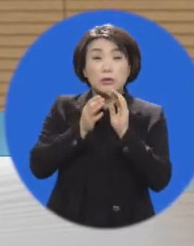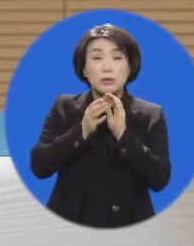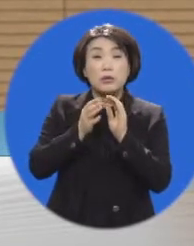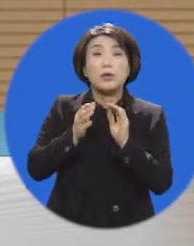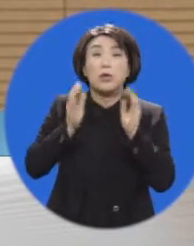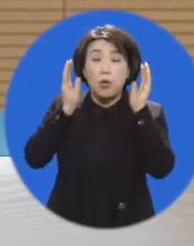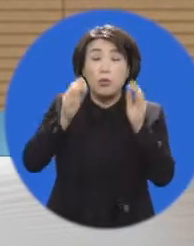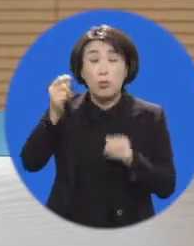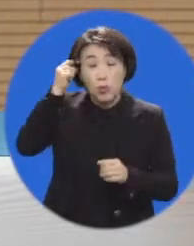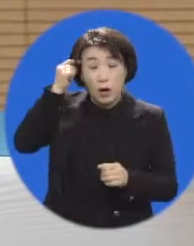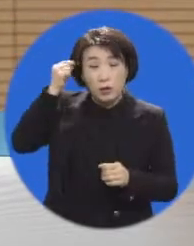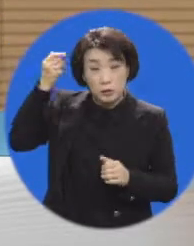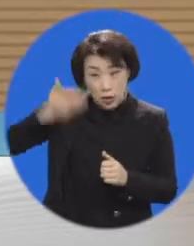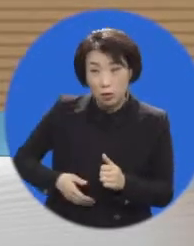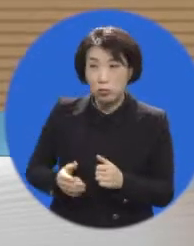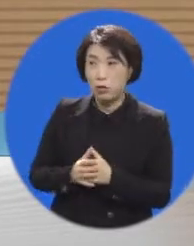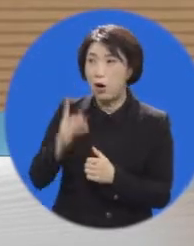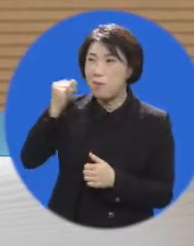엄마